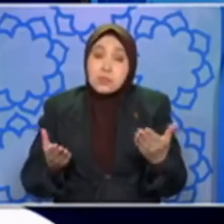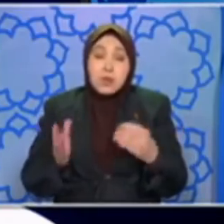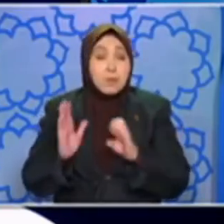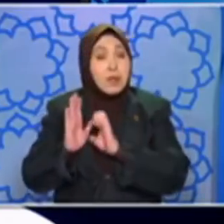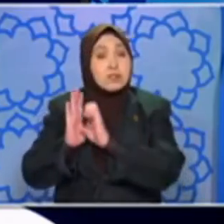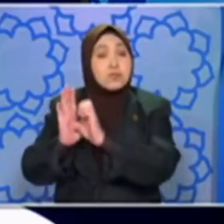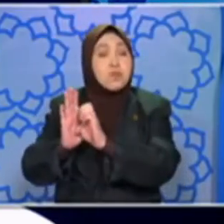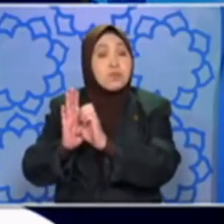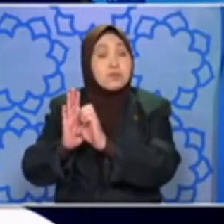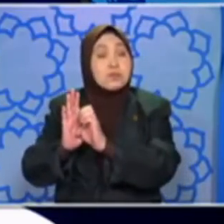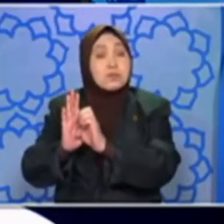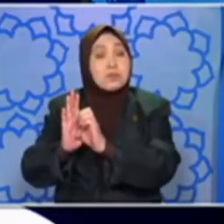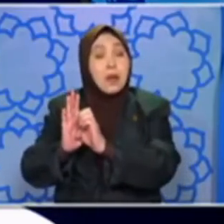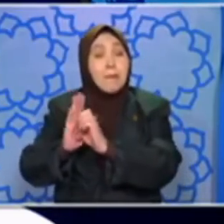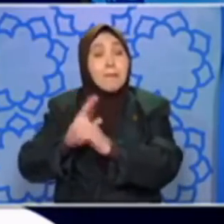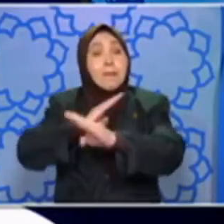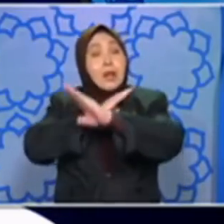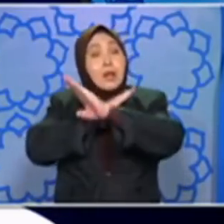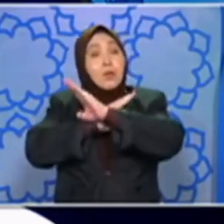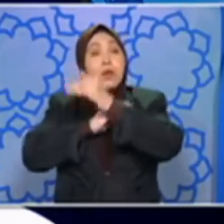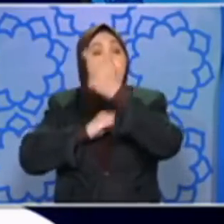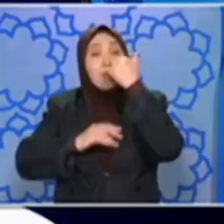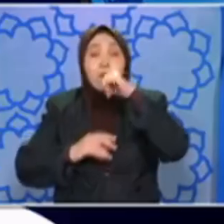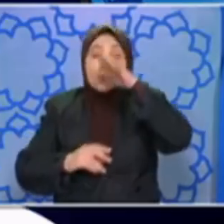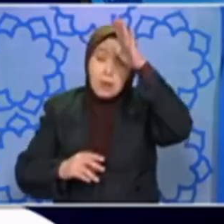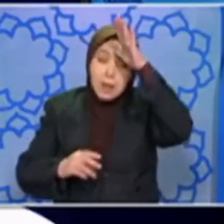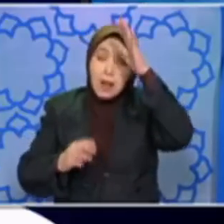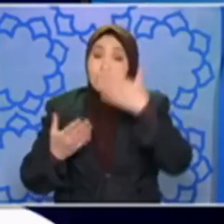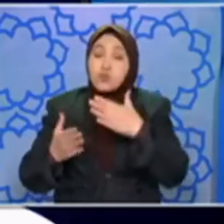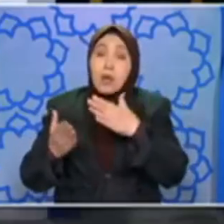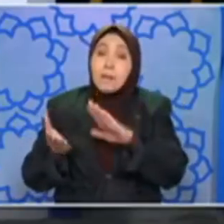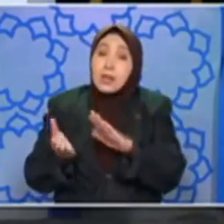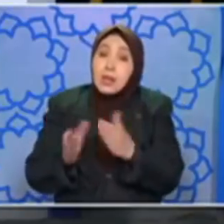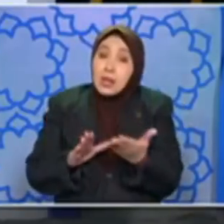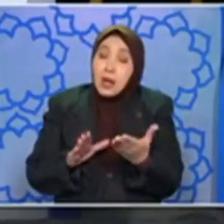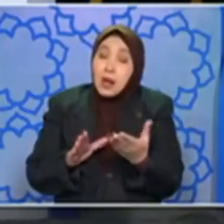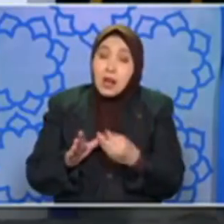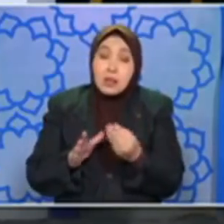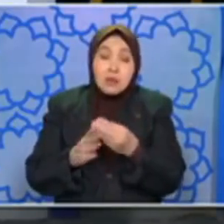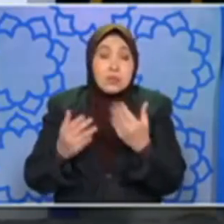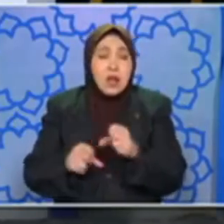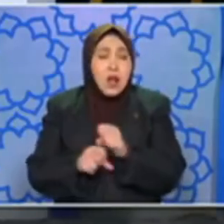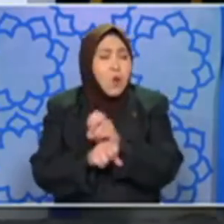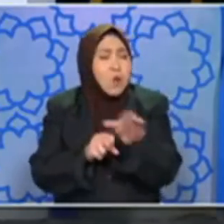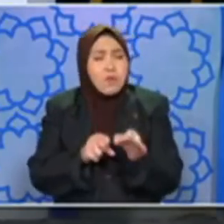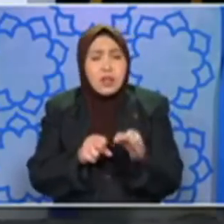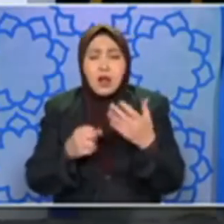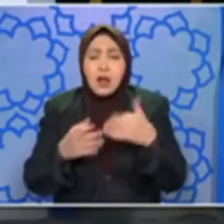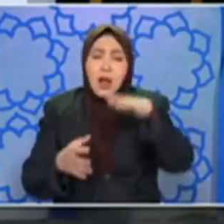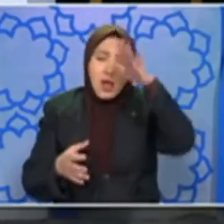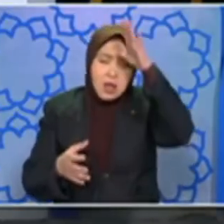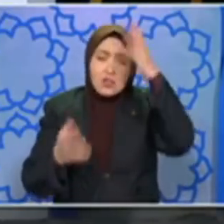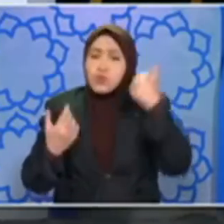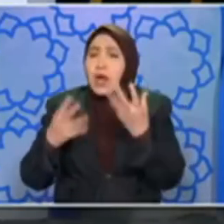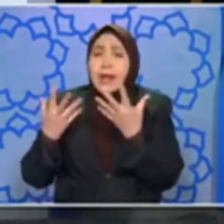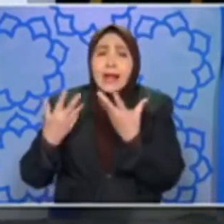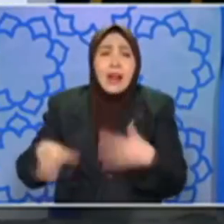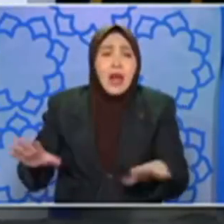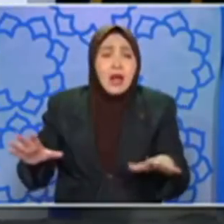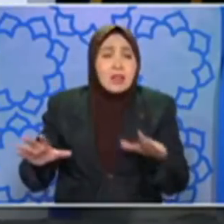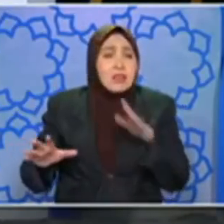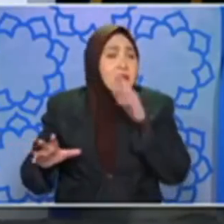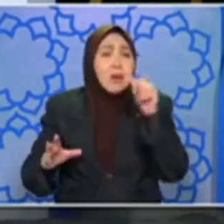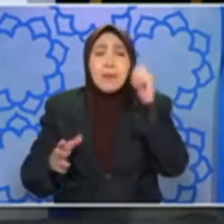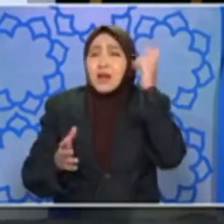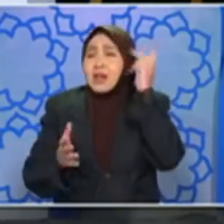ya, kurang perlindungan disebabkan ayahnya sudah meninggal, ataupun sekarang ni perbincangan ayah yang sudah hilang, ya, tidak dapat